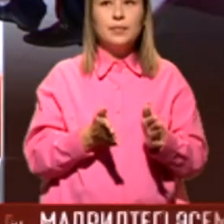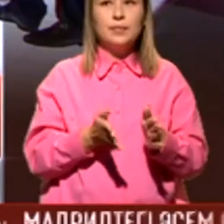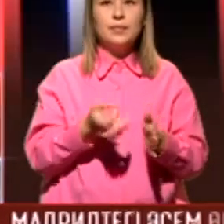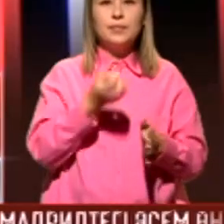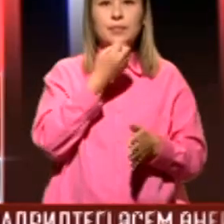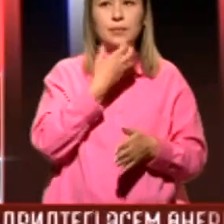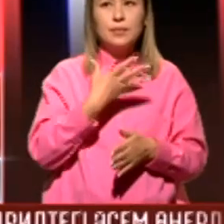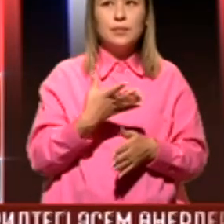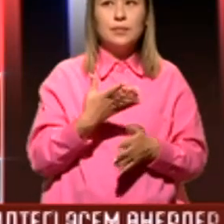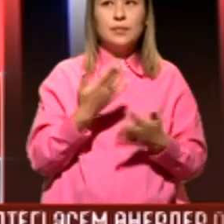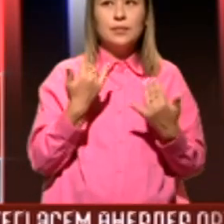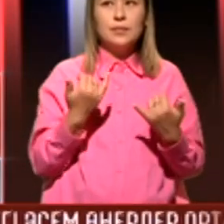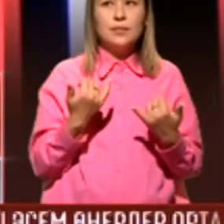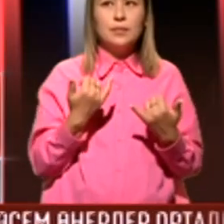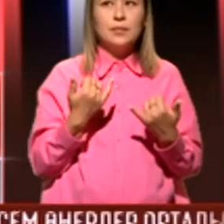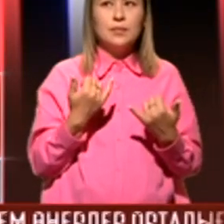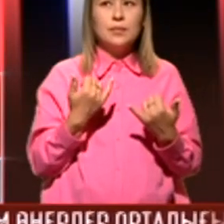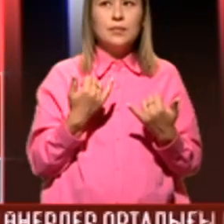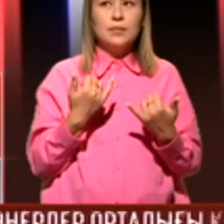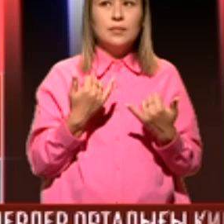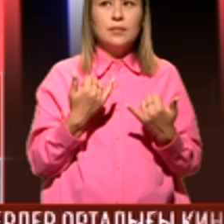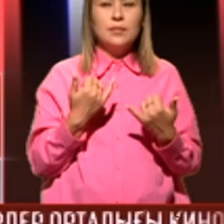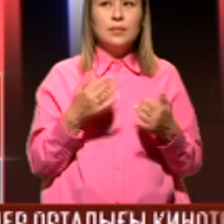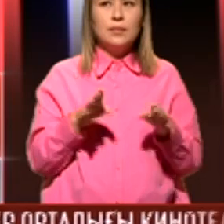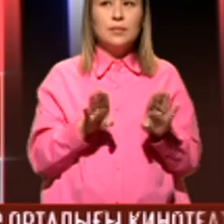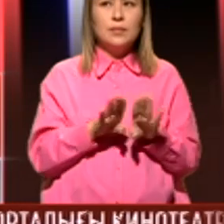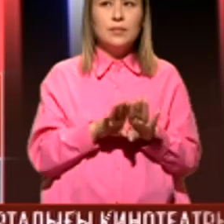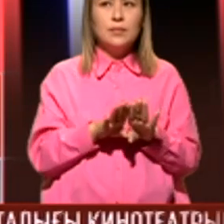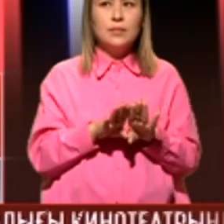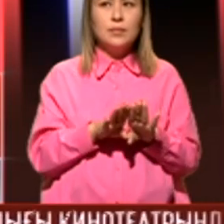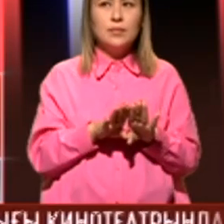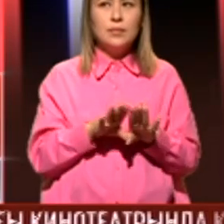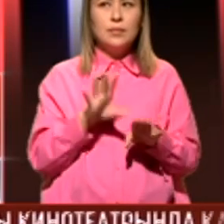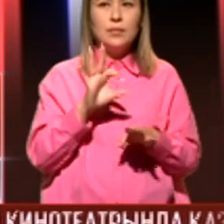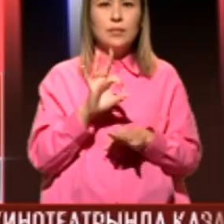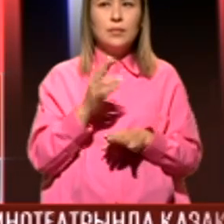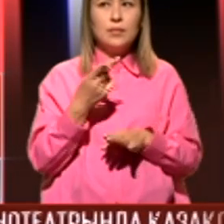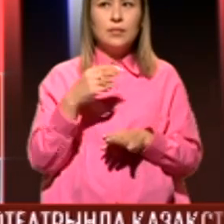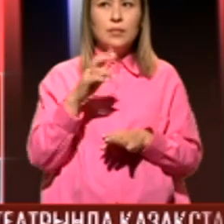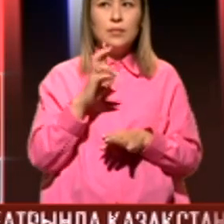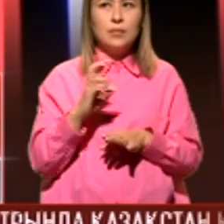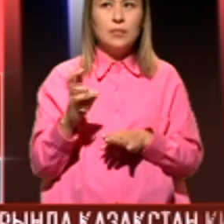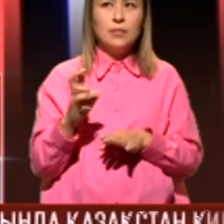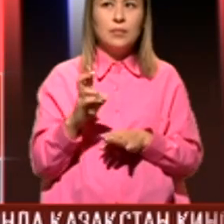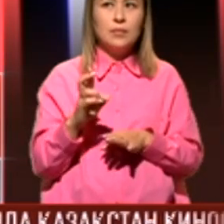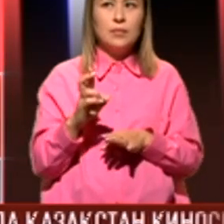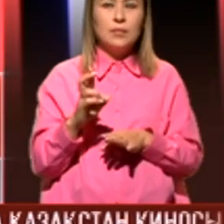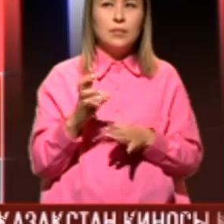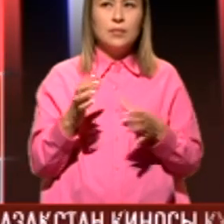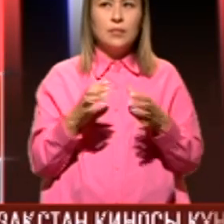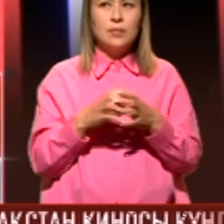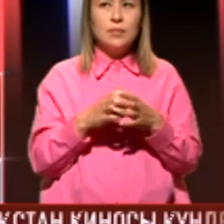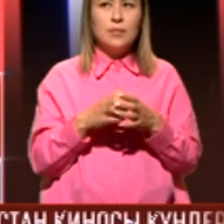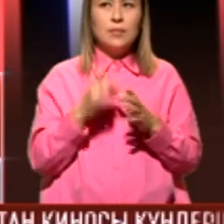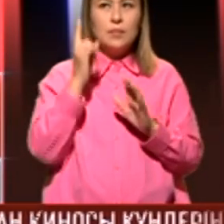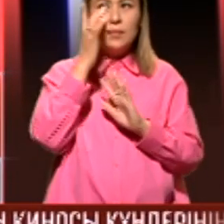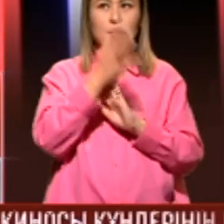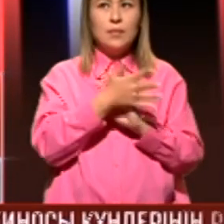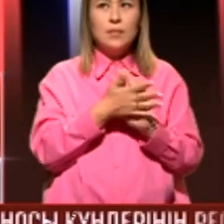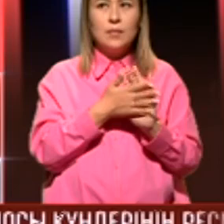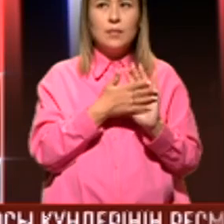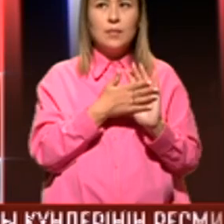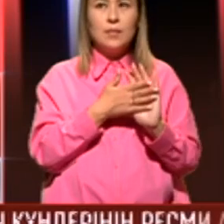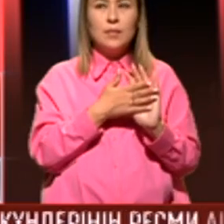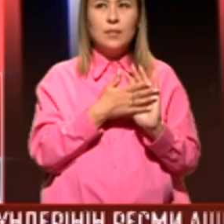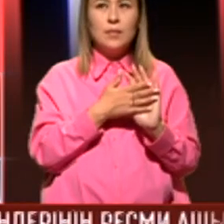Жақсы, Дәурен мырза, енді ОКШО дейміз ғой, ОДКБ дейміз орысша. Иә, ОДКБ көрімге түсінікті болу үшін ОДКБ деп айта